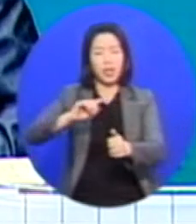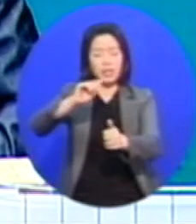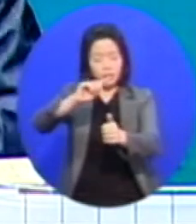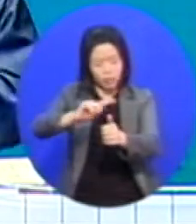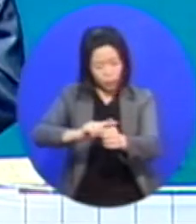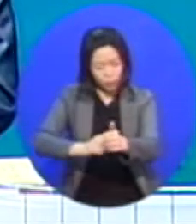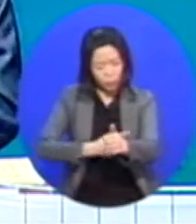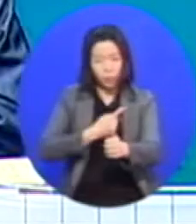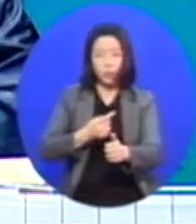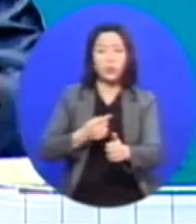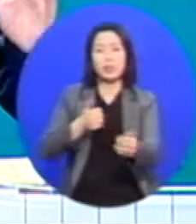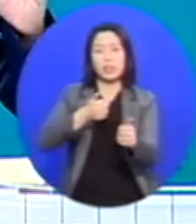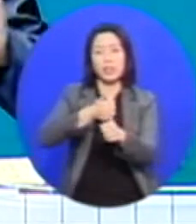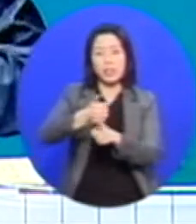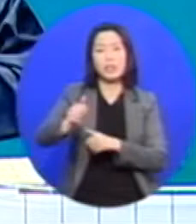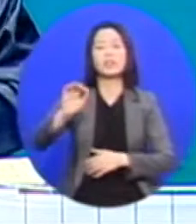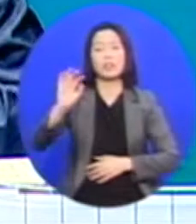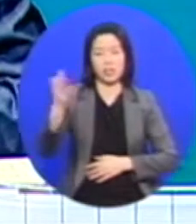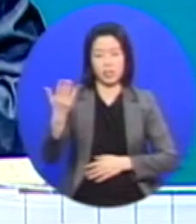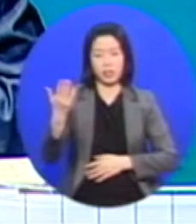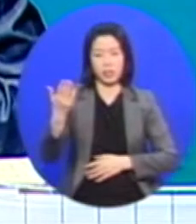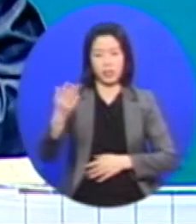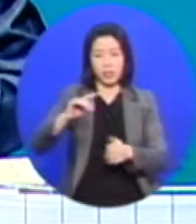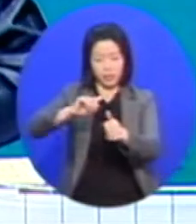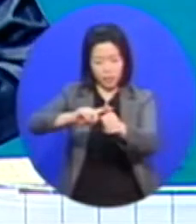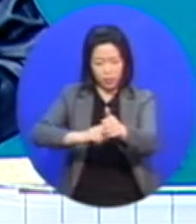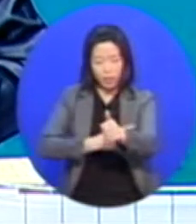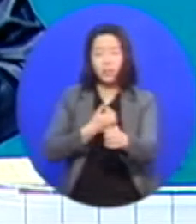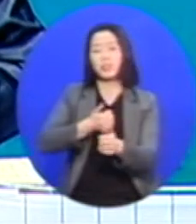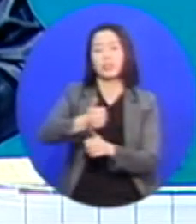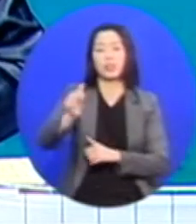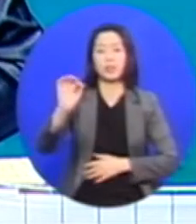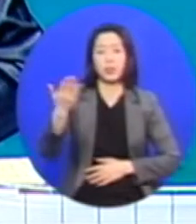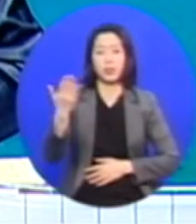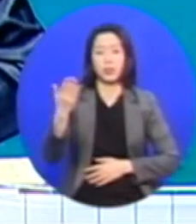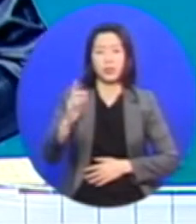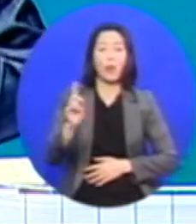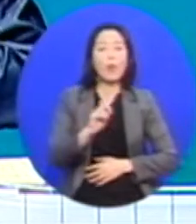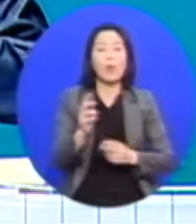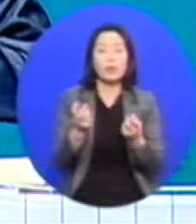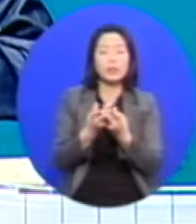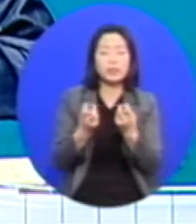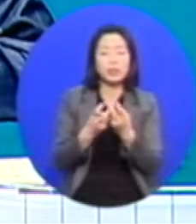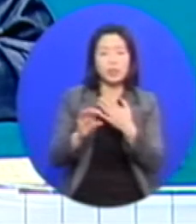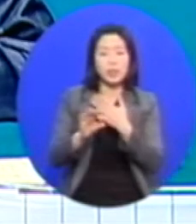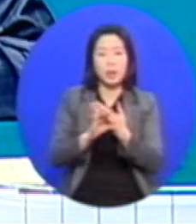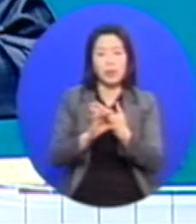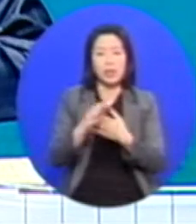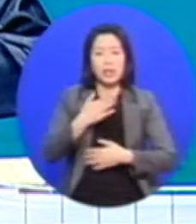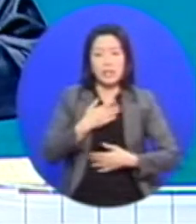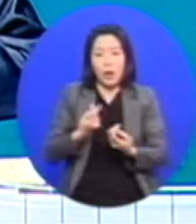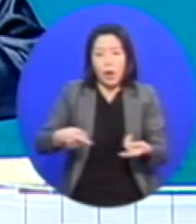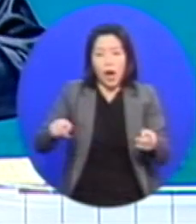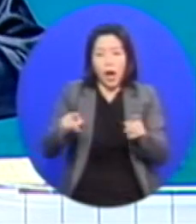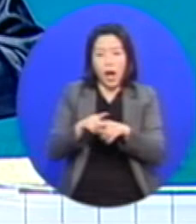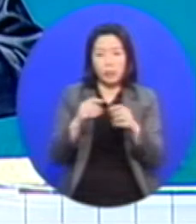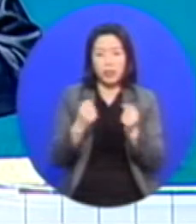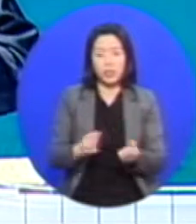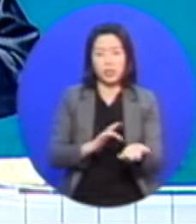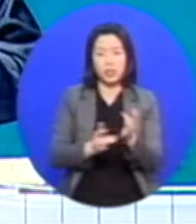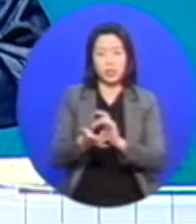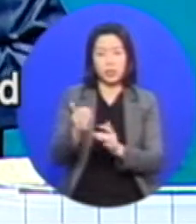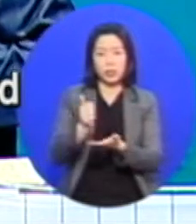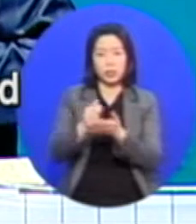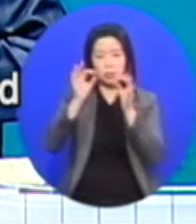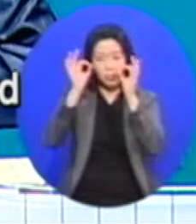거에요 이거 치는 거에요 시험은 어떻게 하면 나와 함께 계시는 예수님을 정말 바라보며